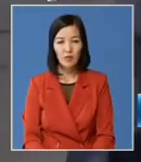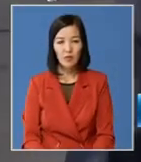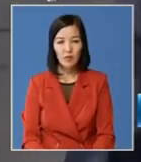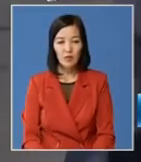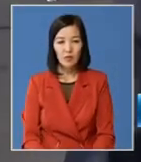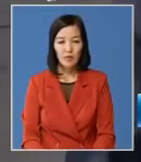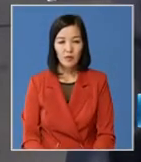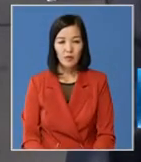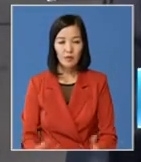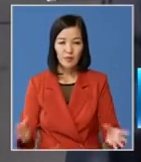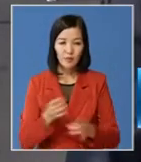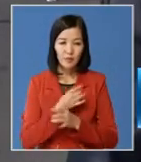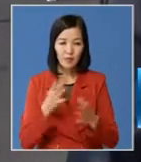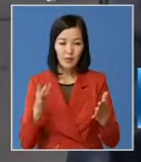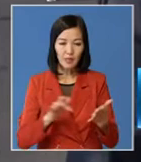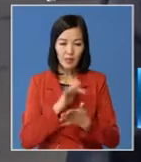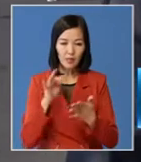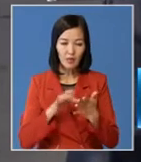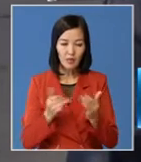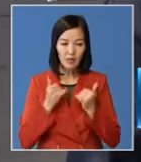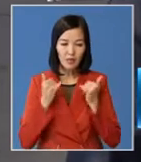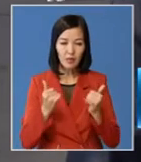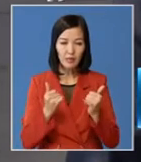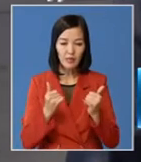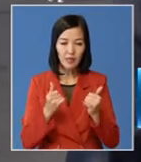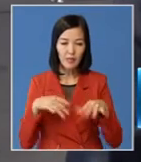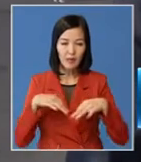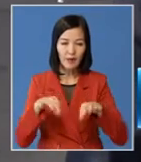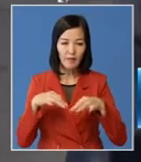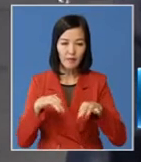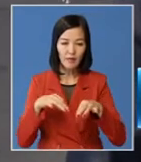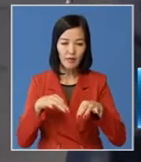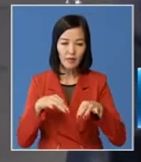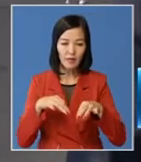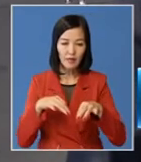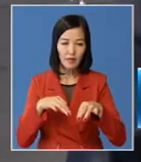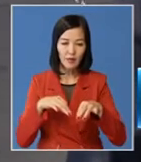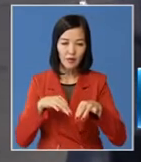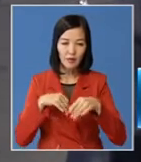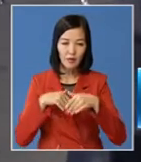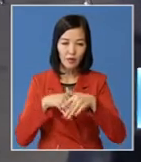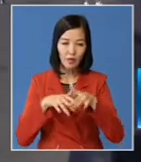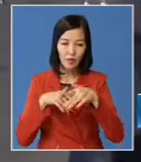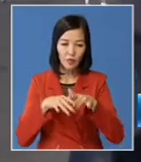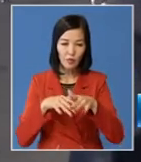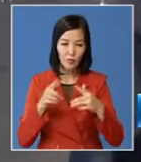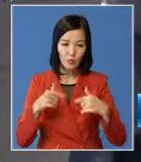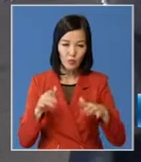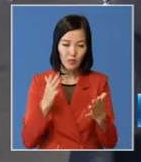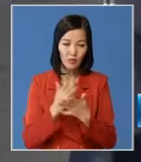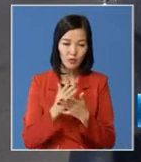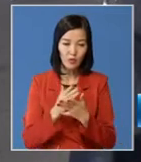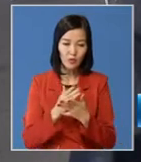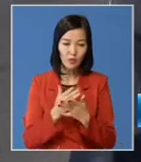Қала күні мерекелеу аясында автошеру ұйымдастырып отыр қала көшелерімен. Бұл жерге мына автокөлік жаңа